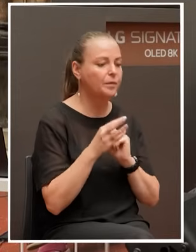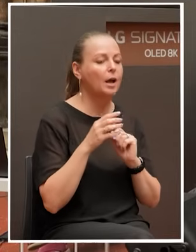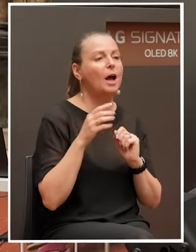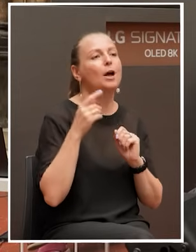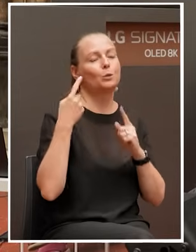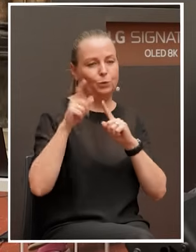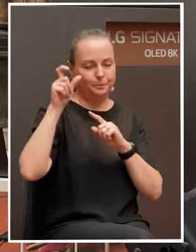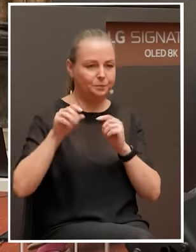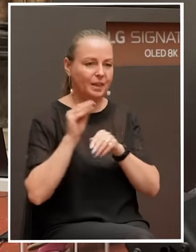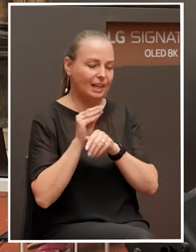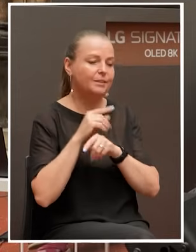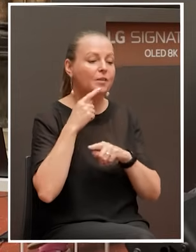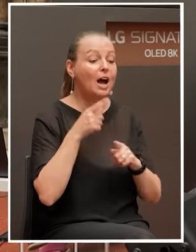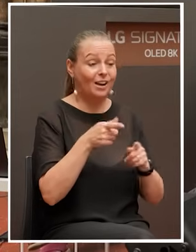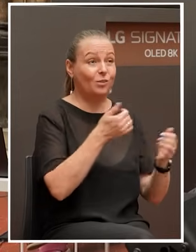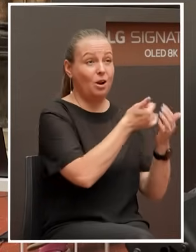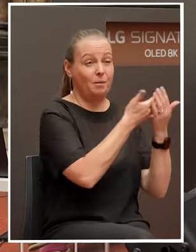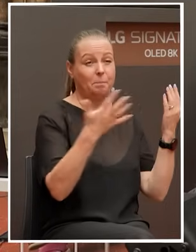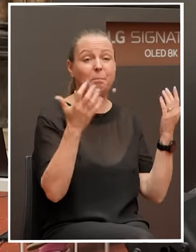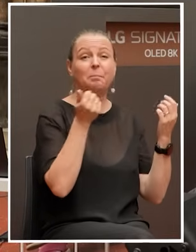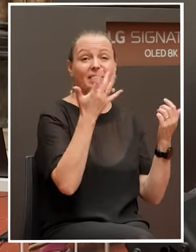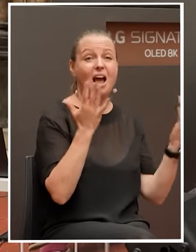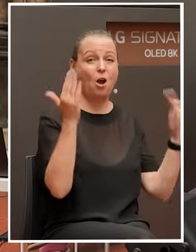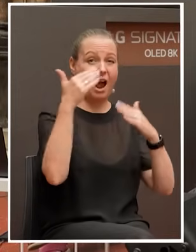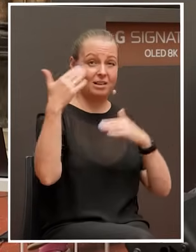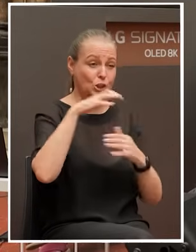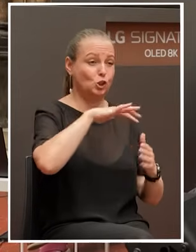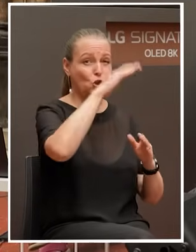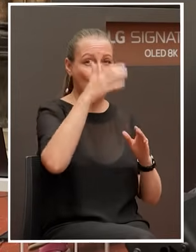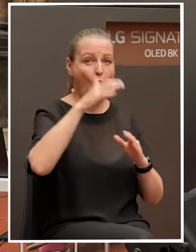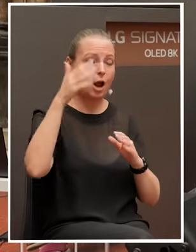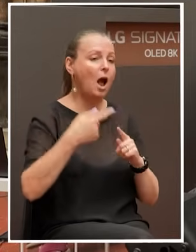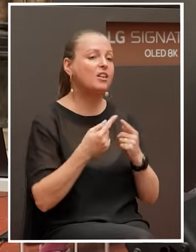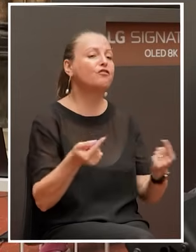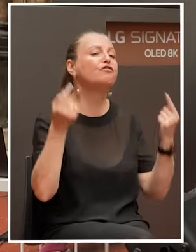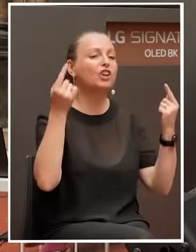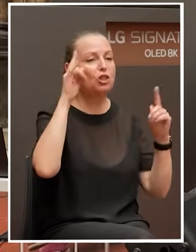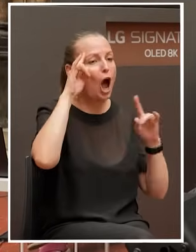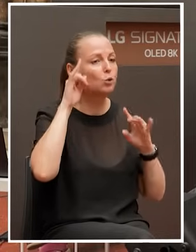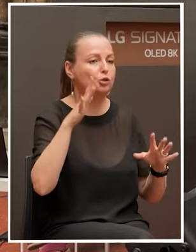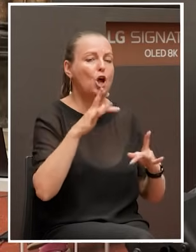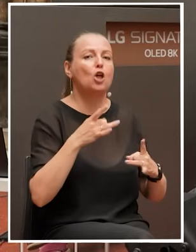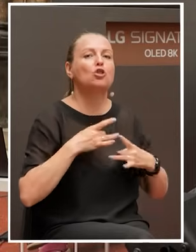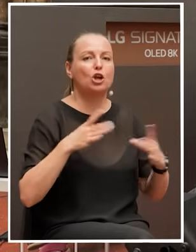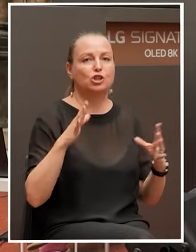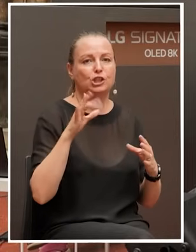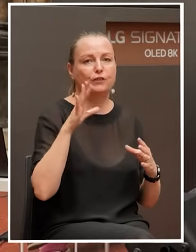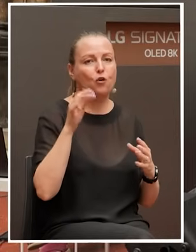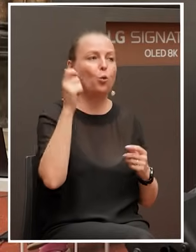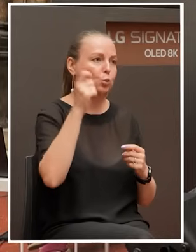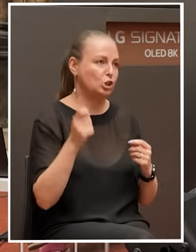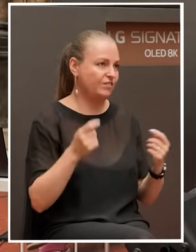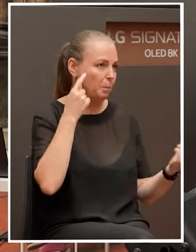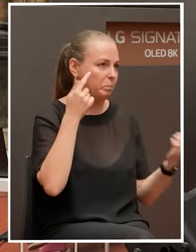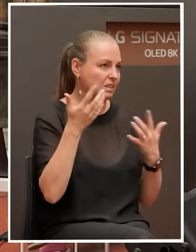Гюстав Жифруа – собрание этих 15 картин стогов, выдающееся и торжествующее художественное представление. И вот